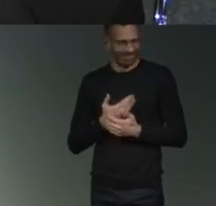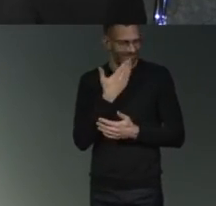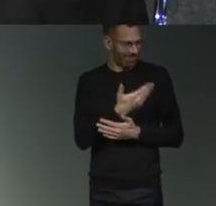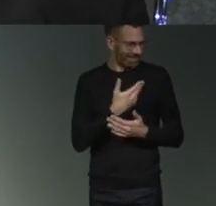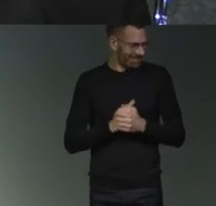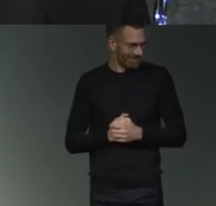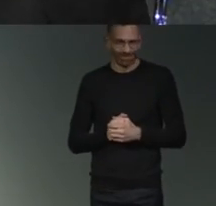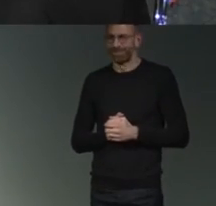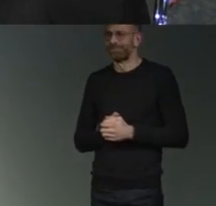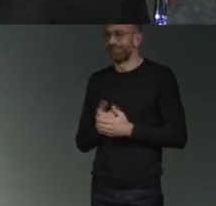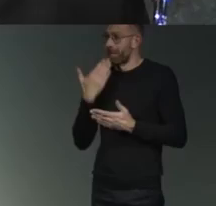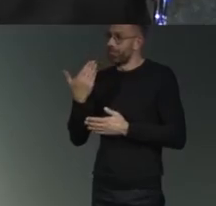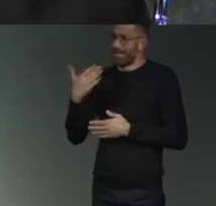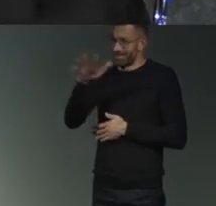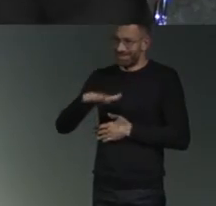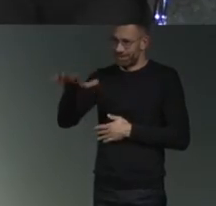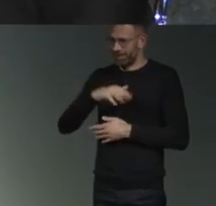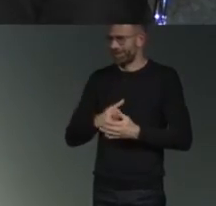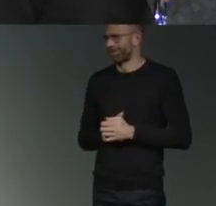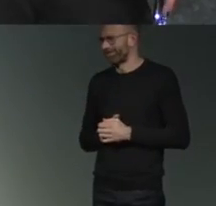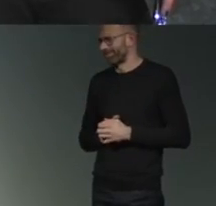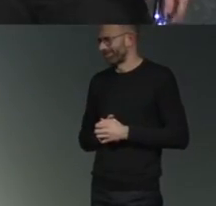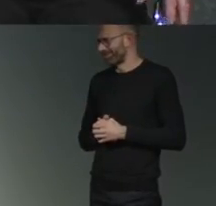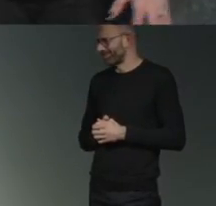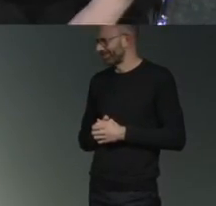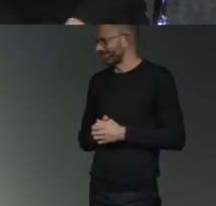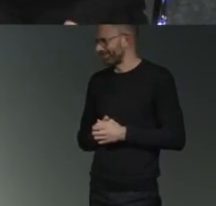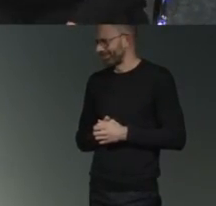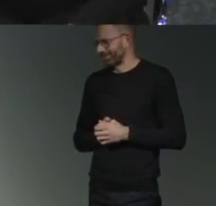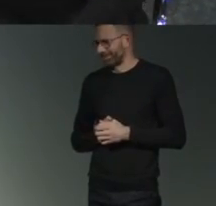Merci. Et merci à tous. À tout Bonne de suite. Soirée.